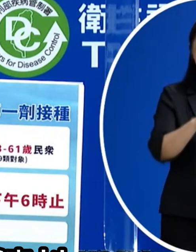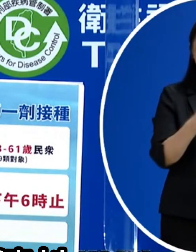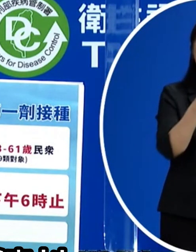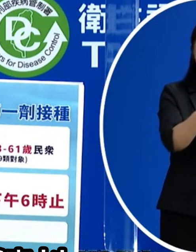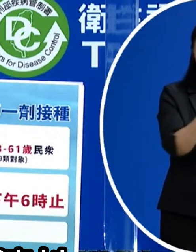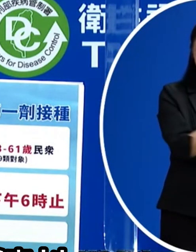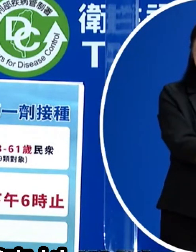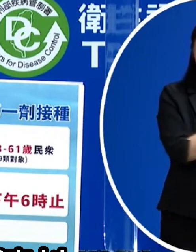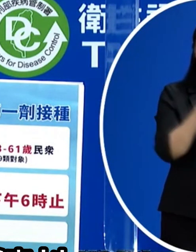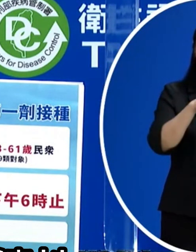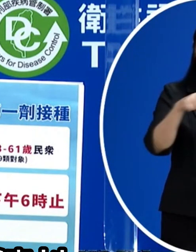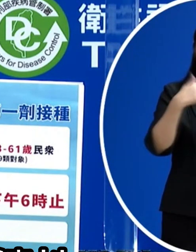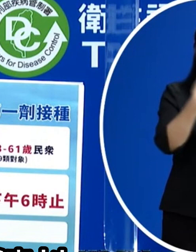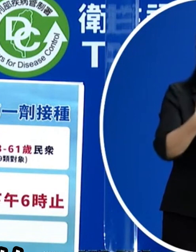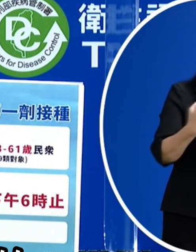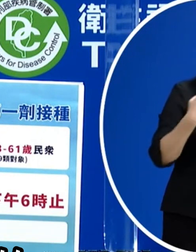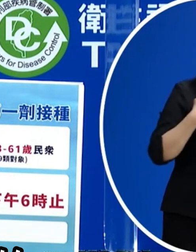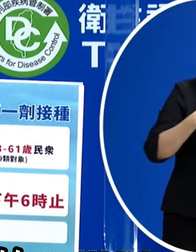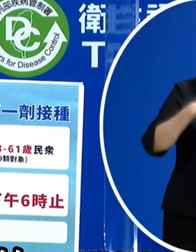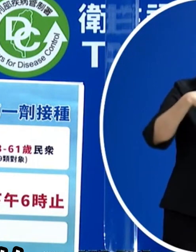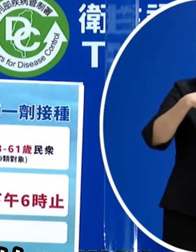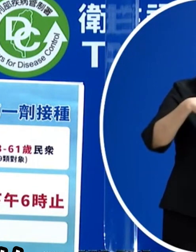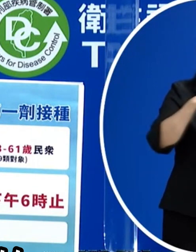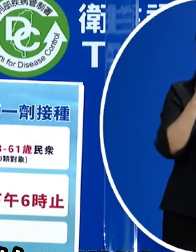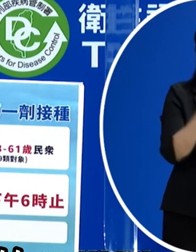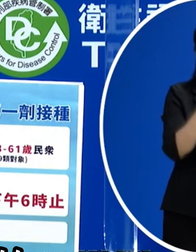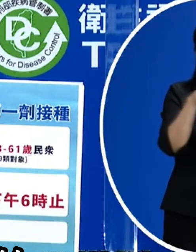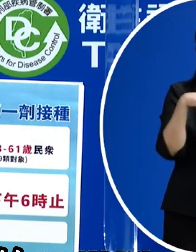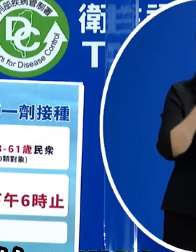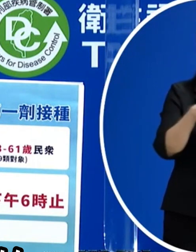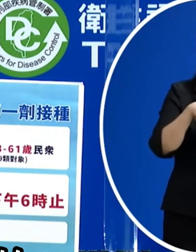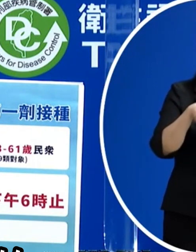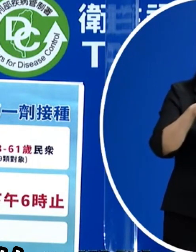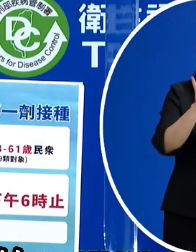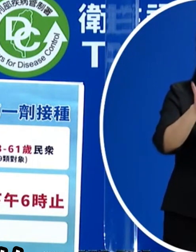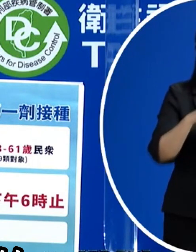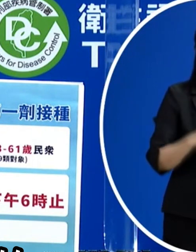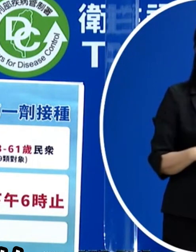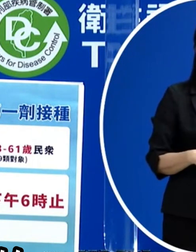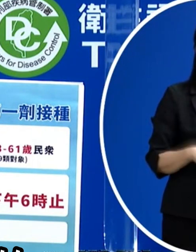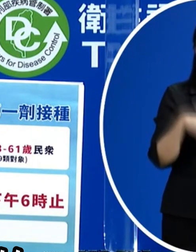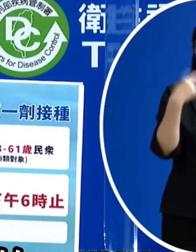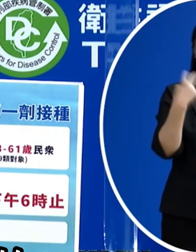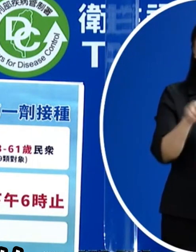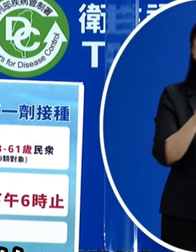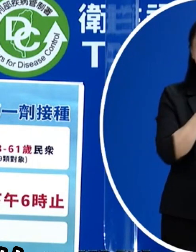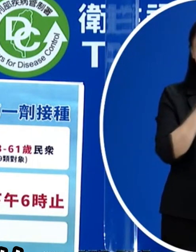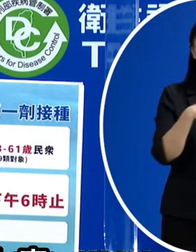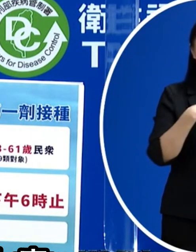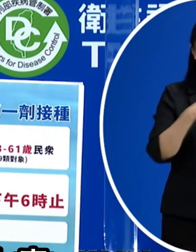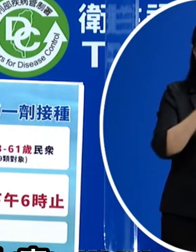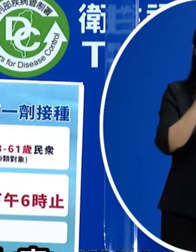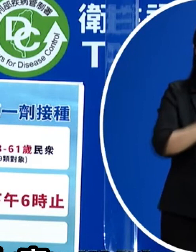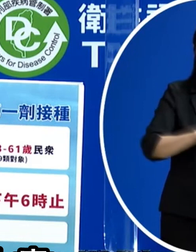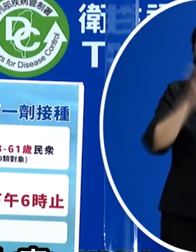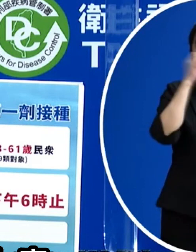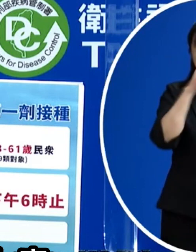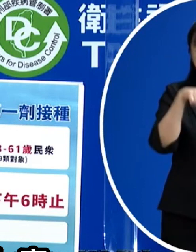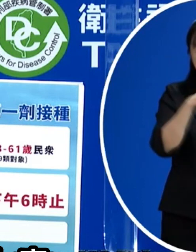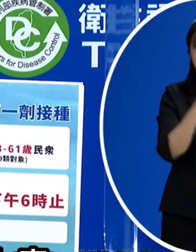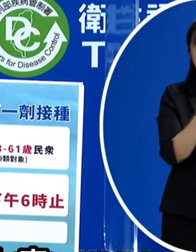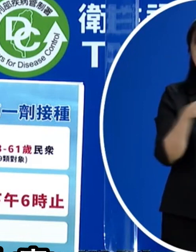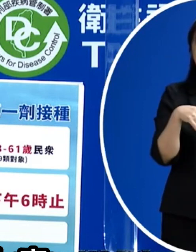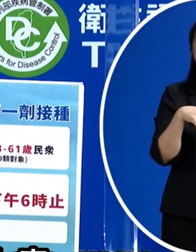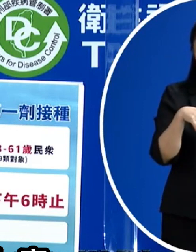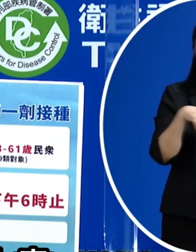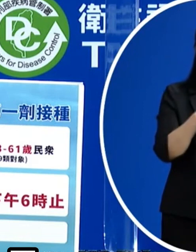苗的一个保护力的持续性啊，那加上一个啊相关的一些不良反应的一些持续性的研